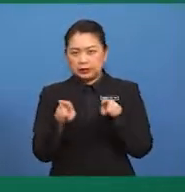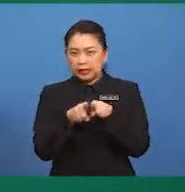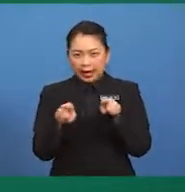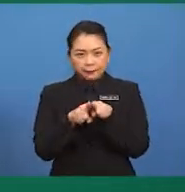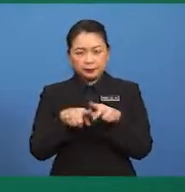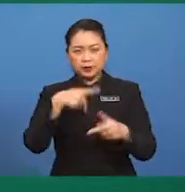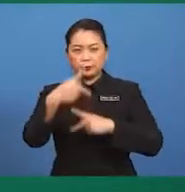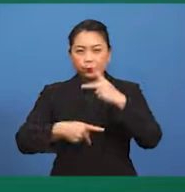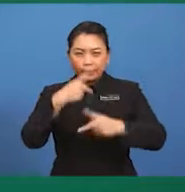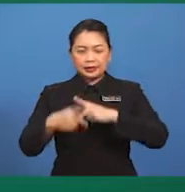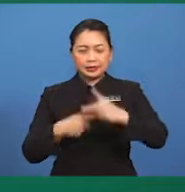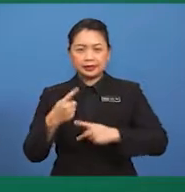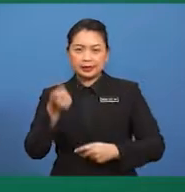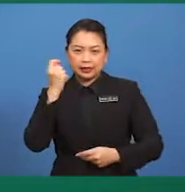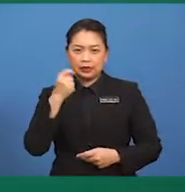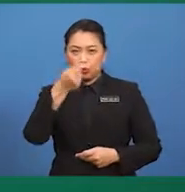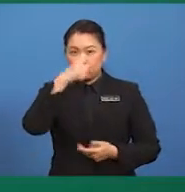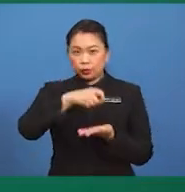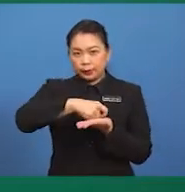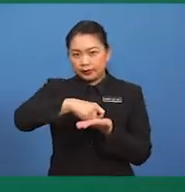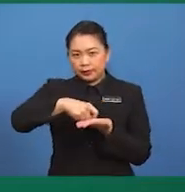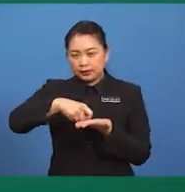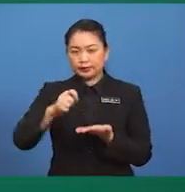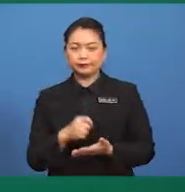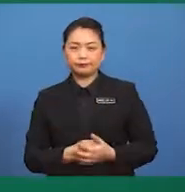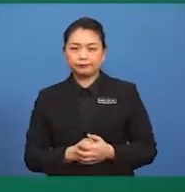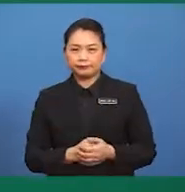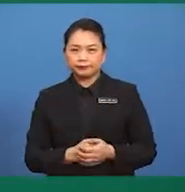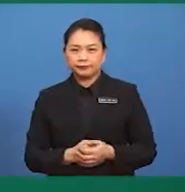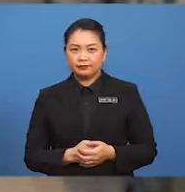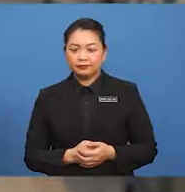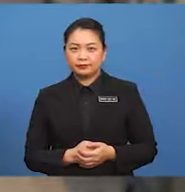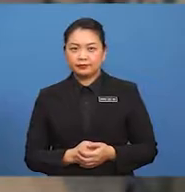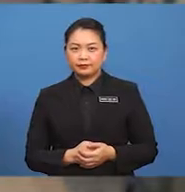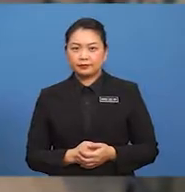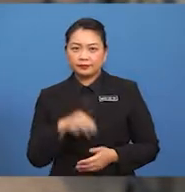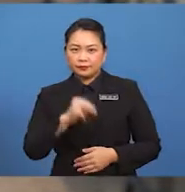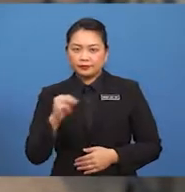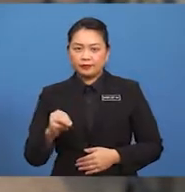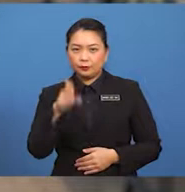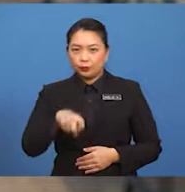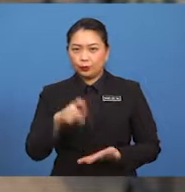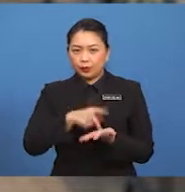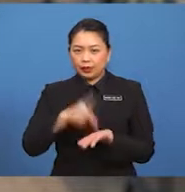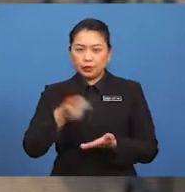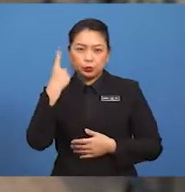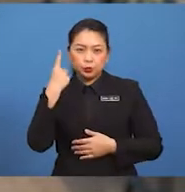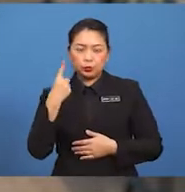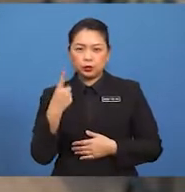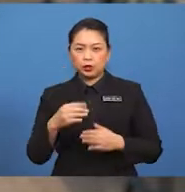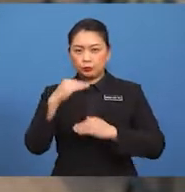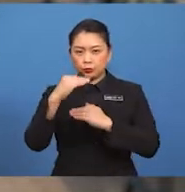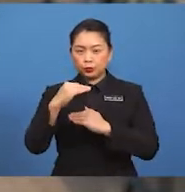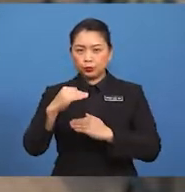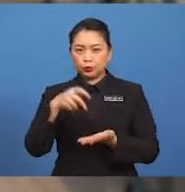sama seperti merekod hutang lapuk dan hutang lapuk terpulih tadi. Murid-murid perlu kirakan dahulu peruntukan